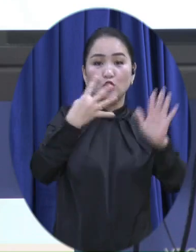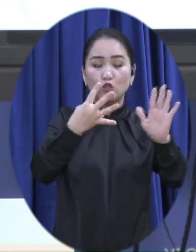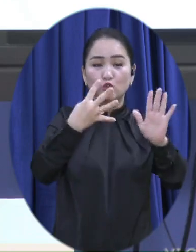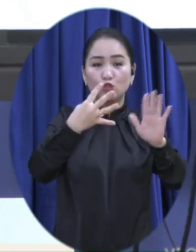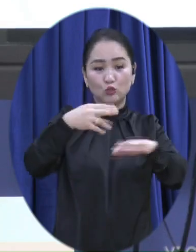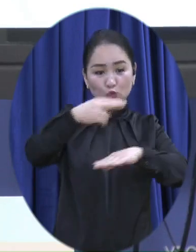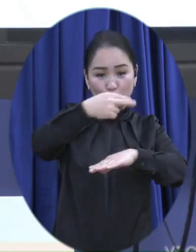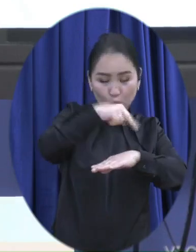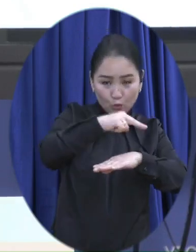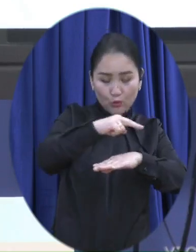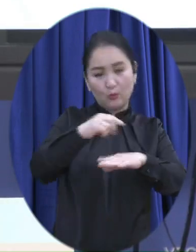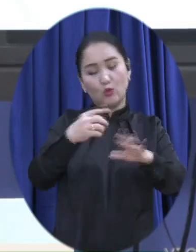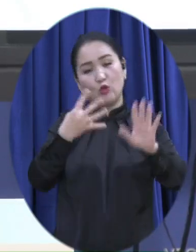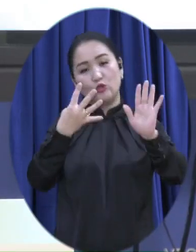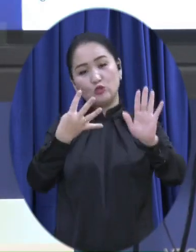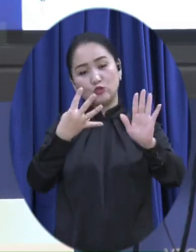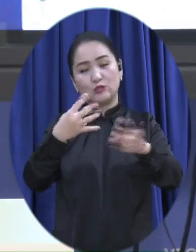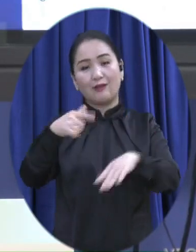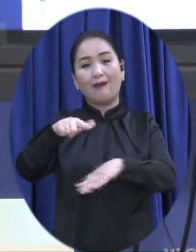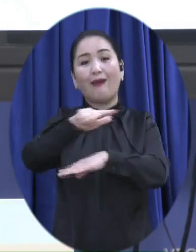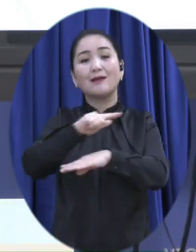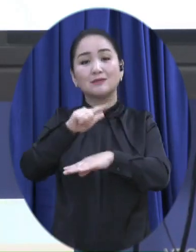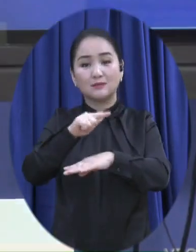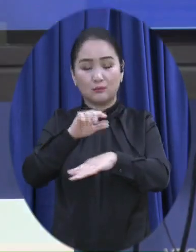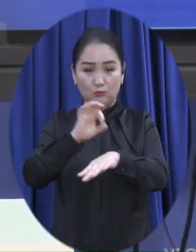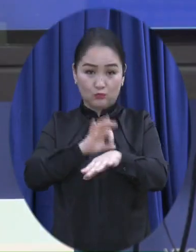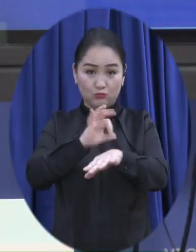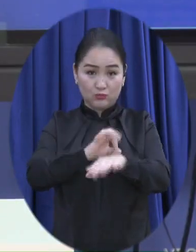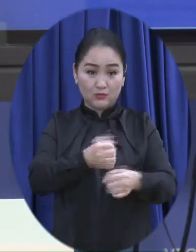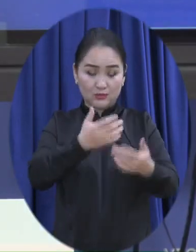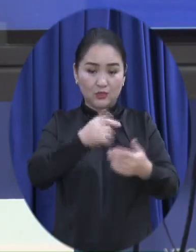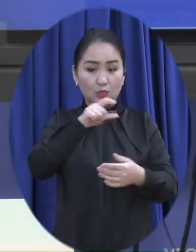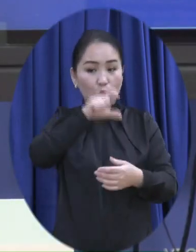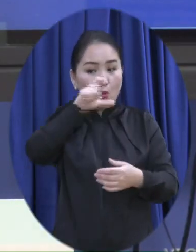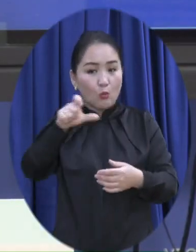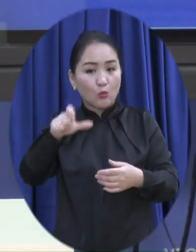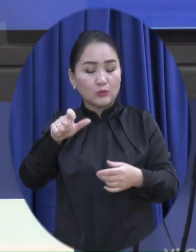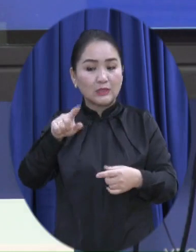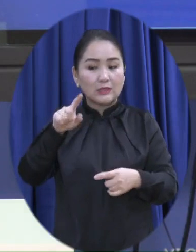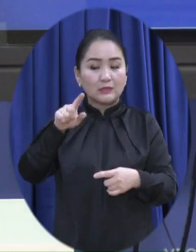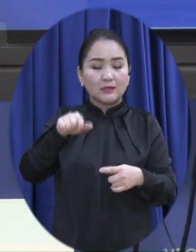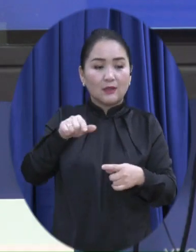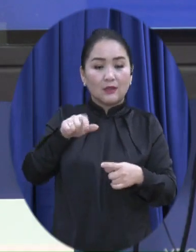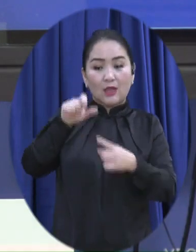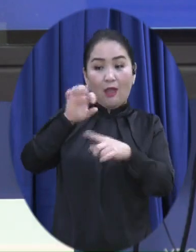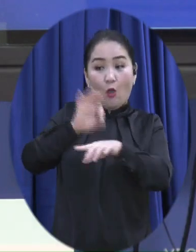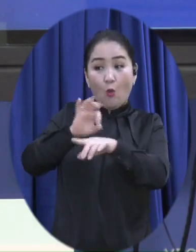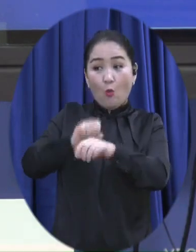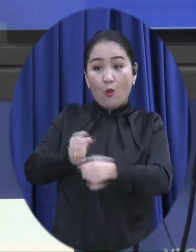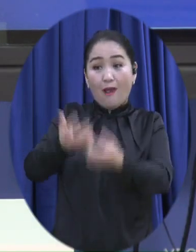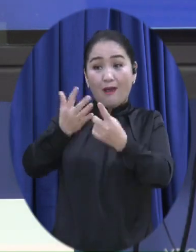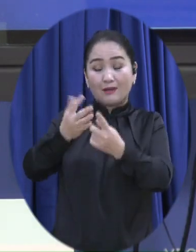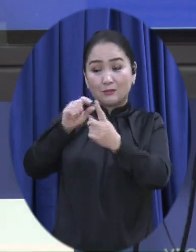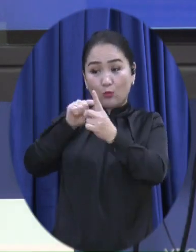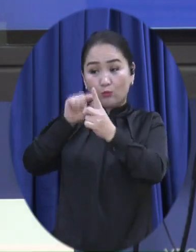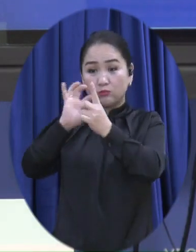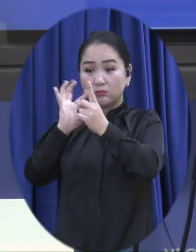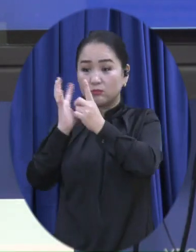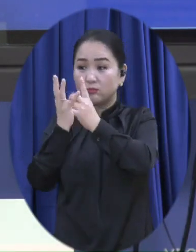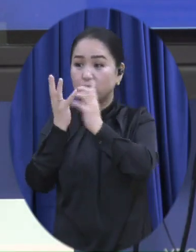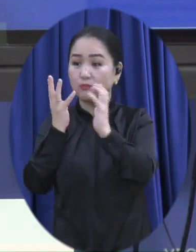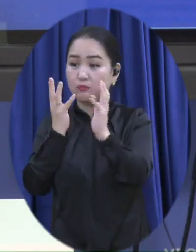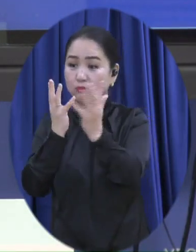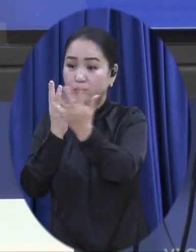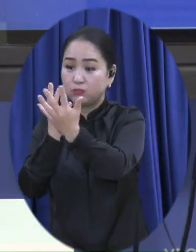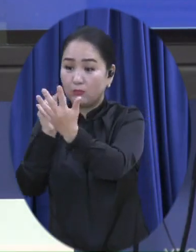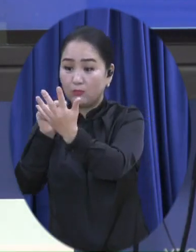дүүрэгт байж болно. За тэгээд энэ хүмүүс ямар нэгэн хэмжээгээр батлагдсан тохиолдлуудтайгаа дараа дараачийнхаа батлагдсан тохиолдлуудтай